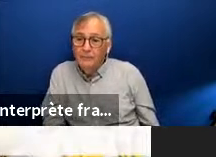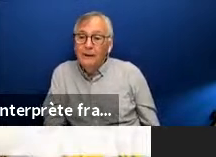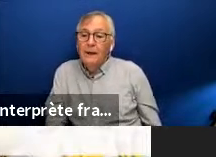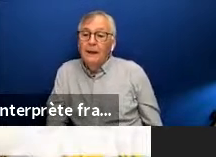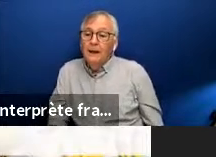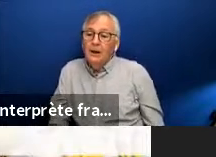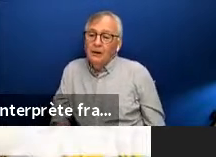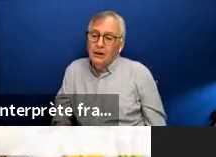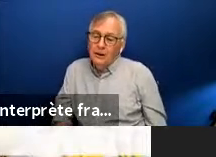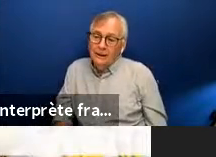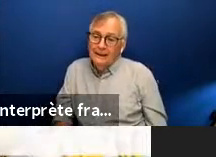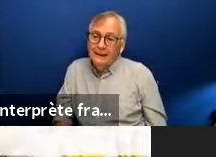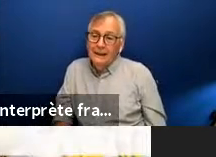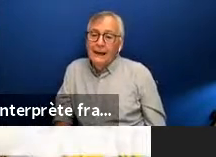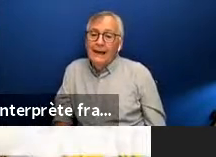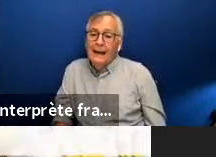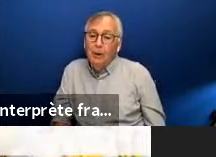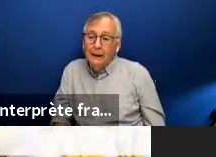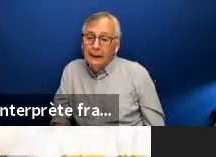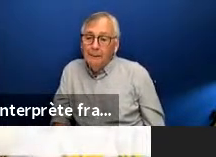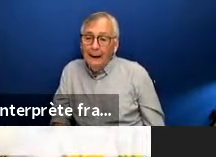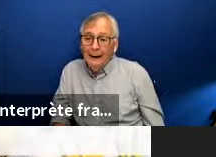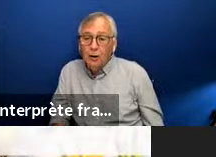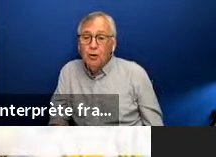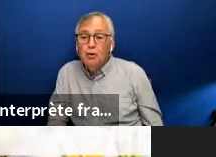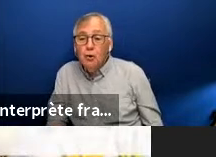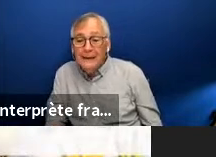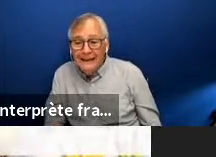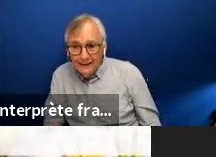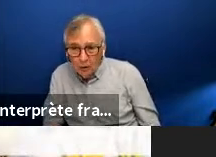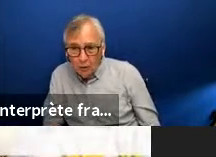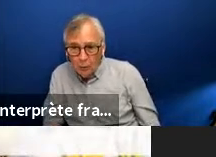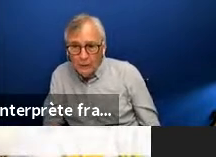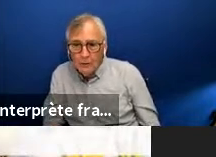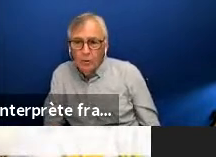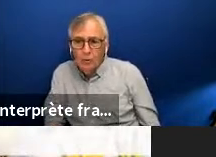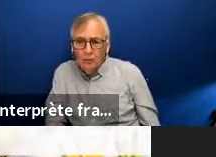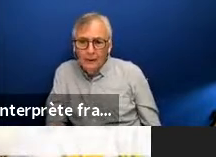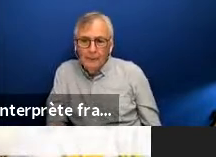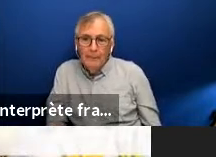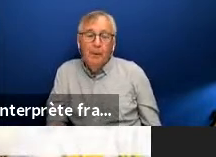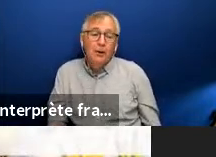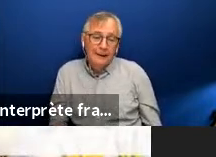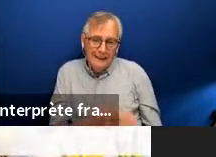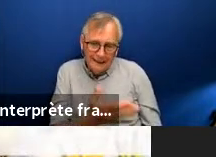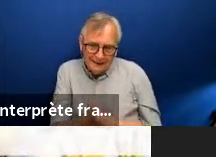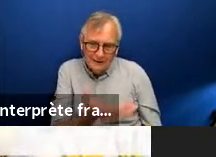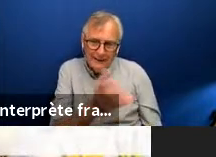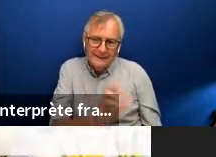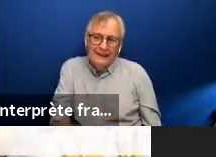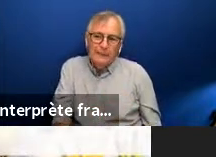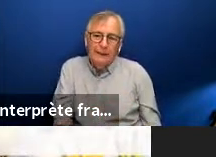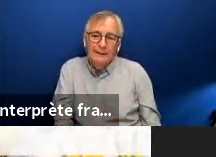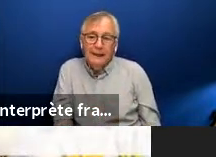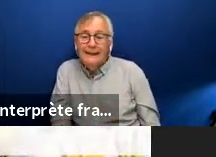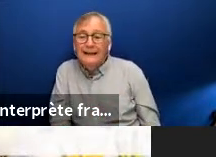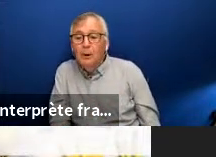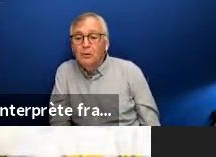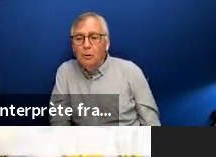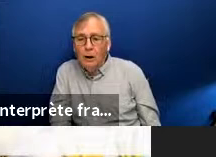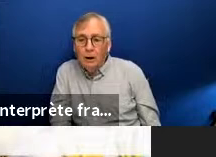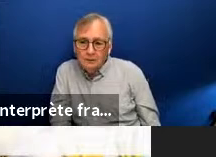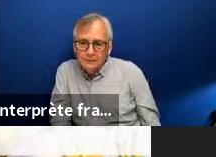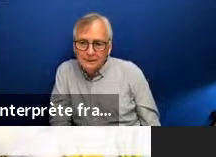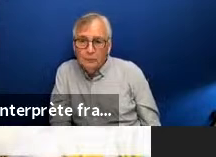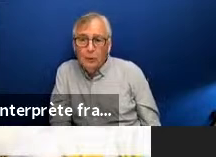1981 qui a été élaboré par Julie-Hélène Roy, Paul qui est notre interprète, et